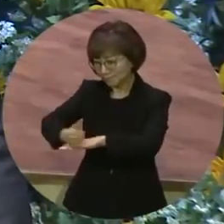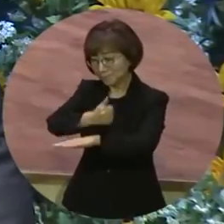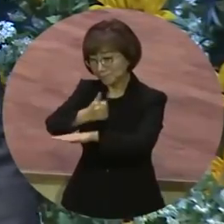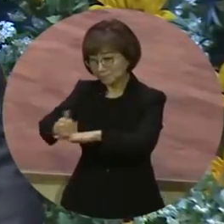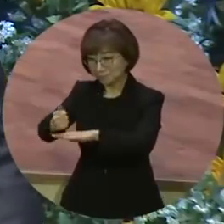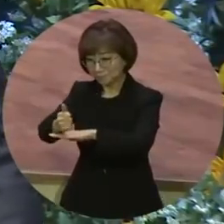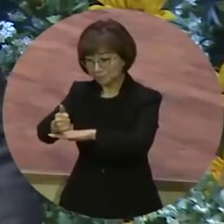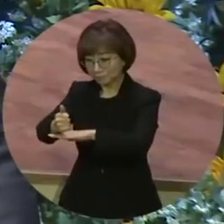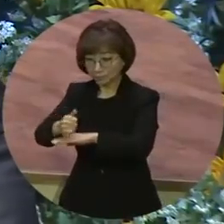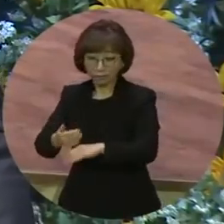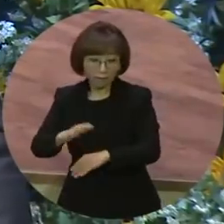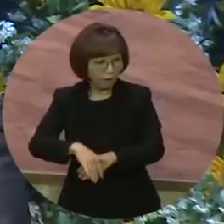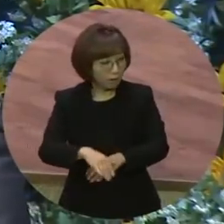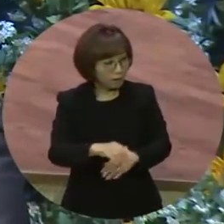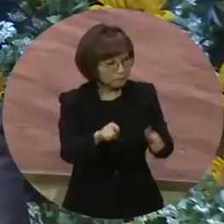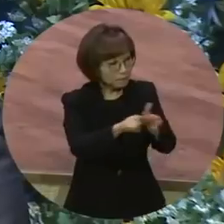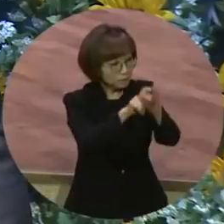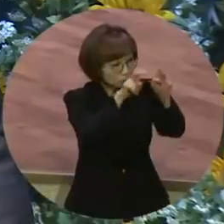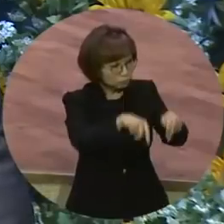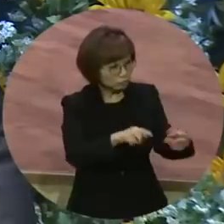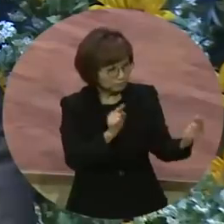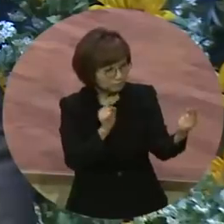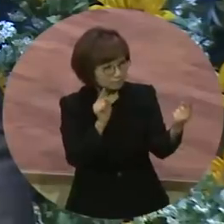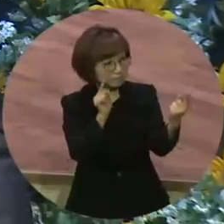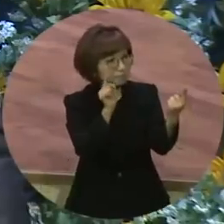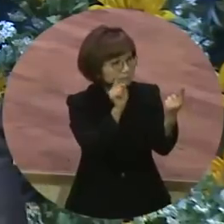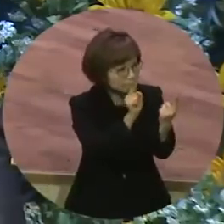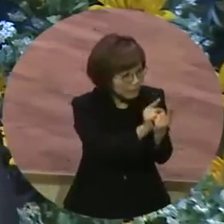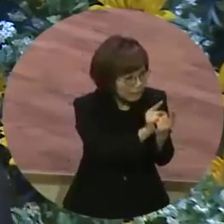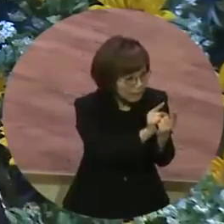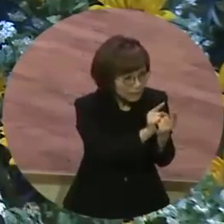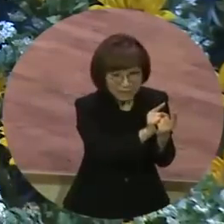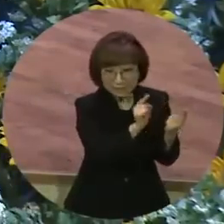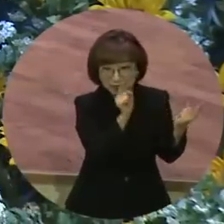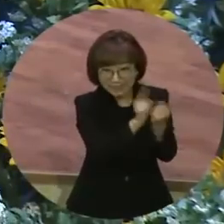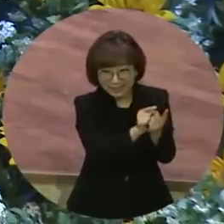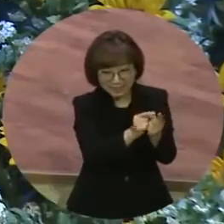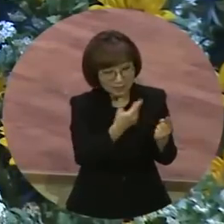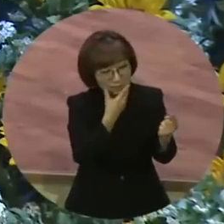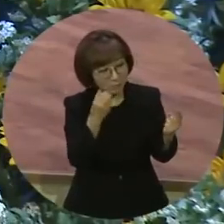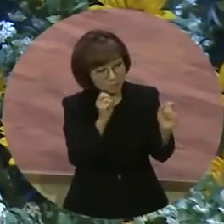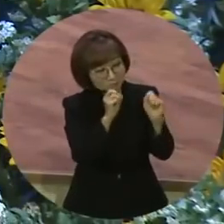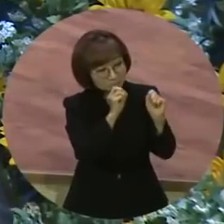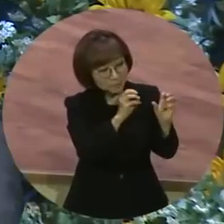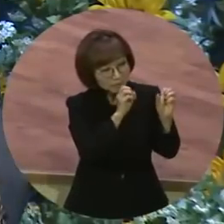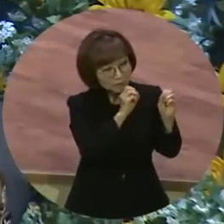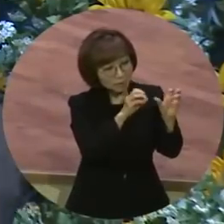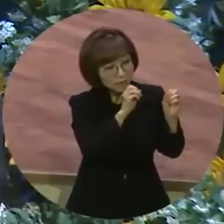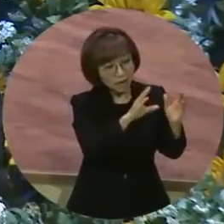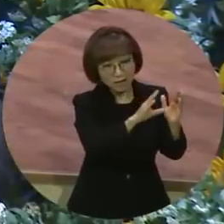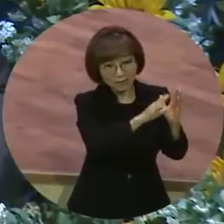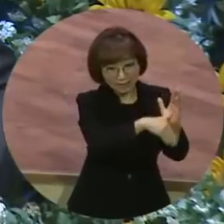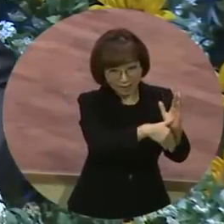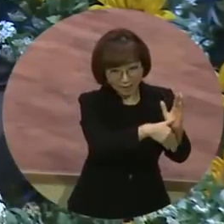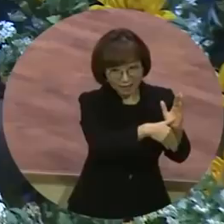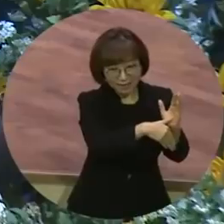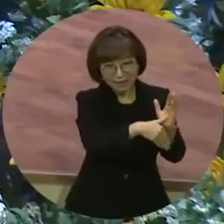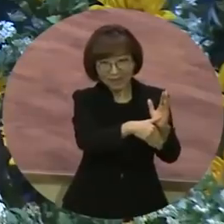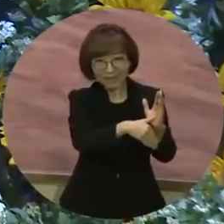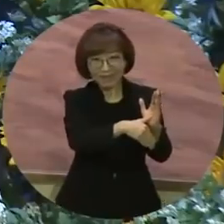불신자에게 복음을 증거하기 시작하면서부터 이상하지요. 하나님이